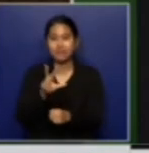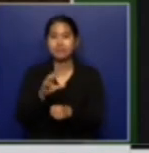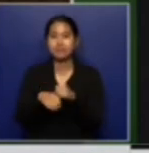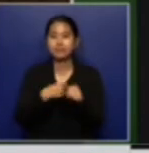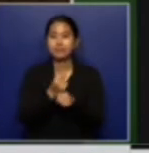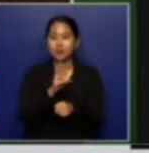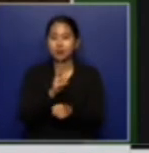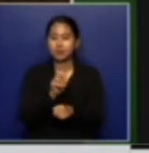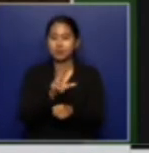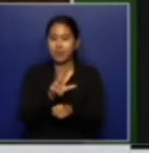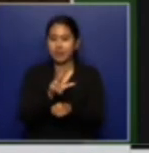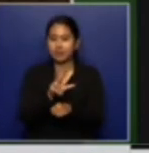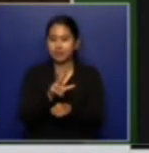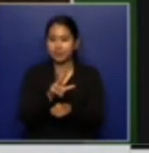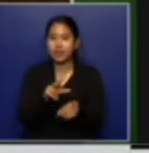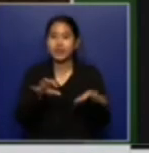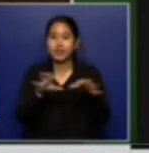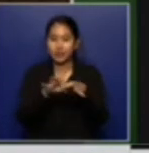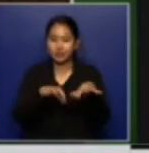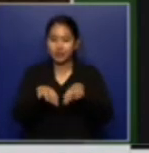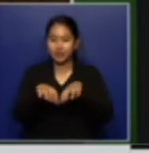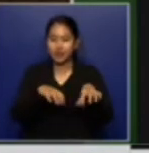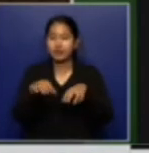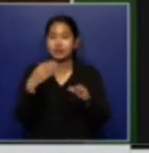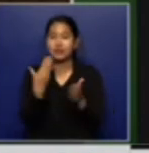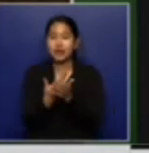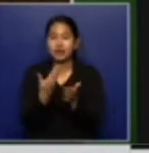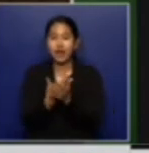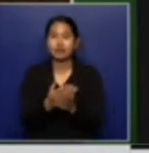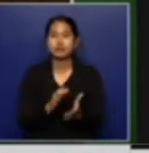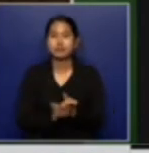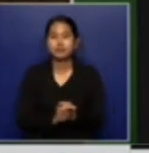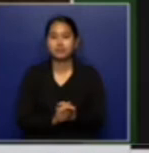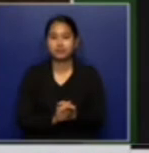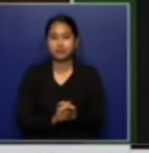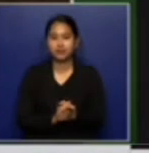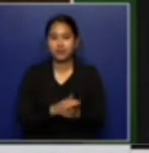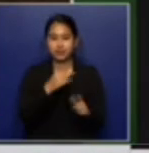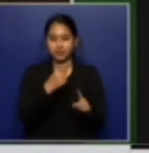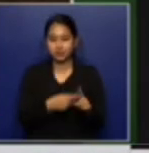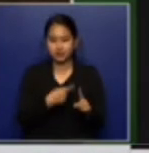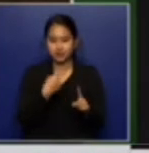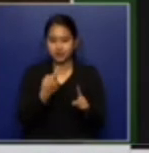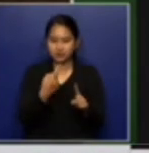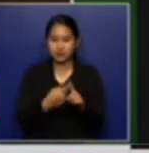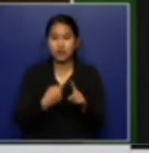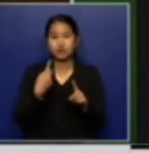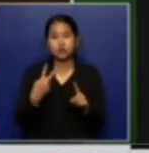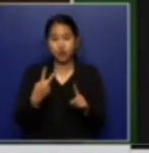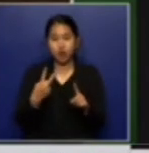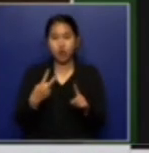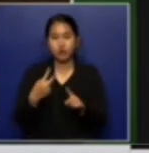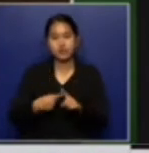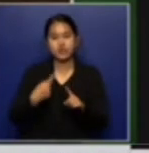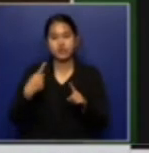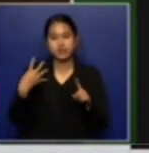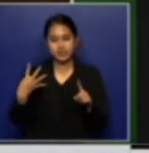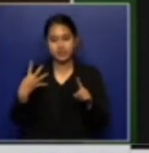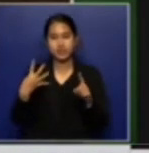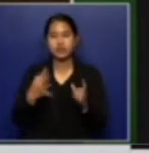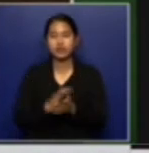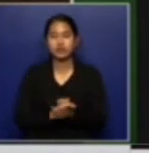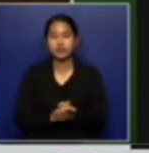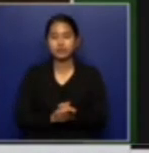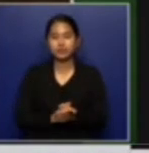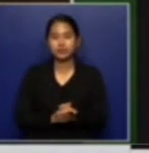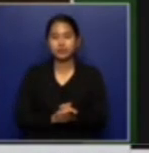ปี63การจัดสรรงบประมาณเนี่ยมันจะอยู่ในช่วงเดือนมกราคมพามีนากับเมษา